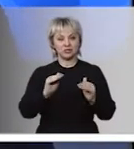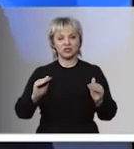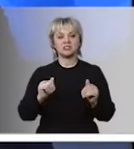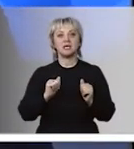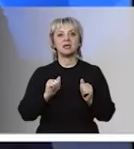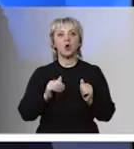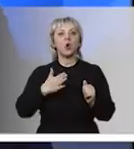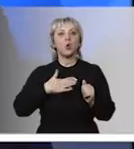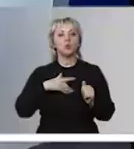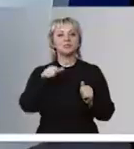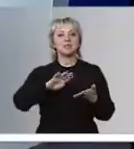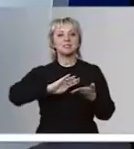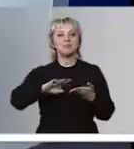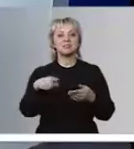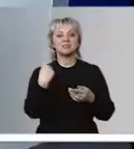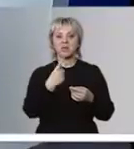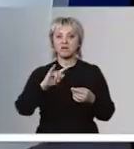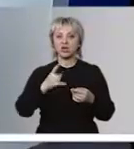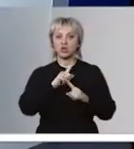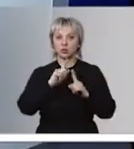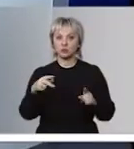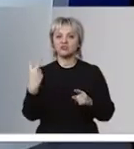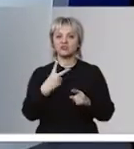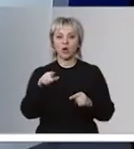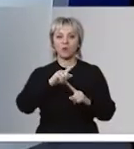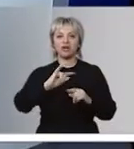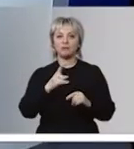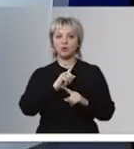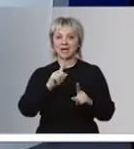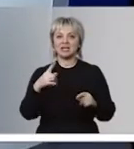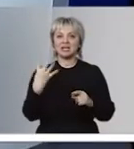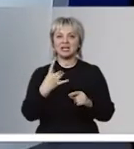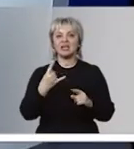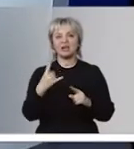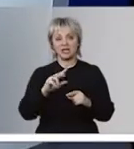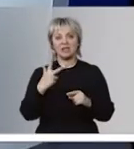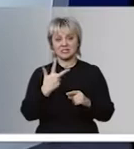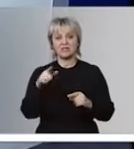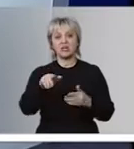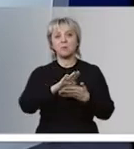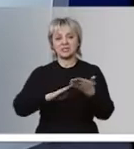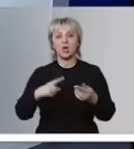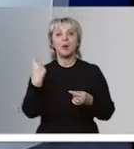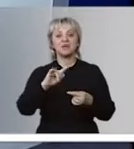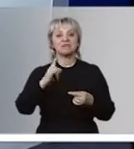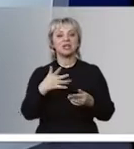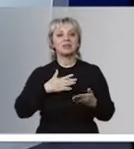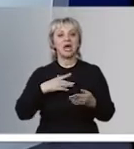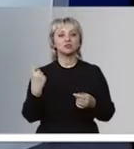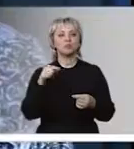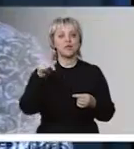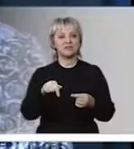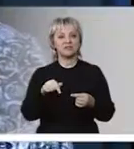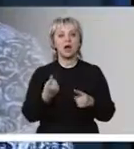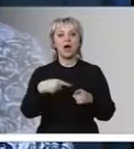детей, у нас и без первого ребенка не будет второго ребенка, третьего и последующего. И вот первый ребенок, наш